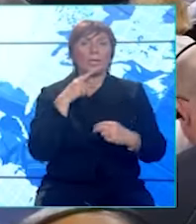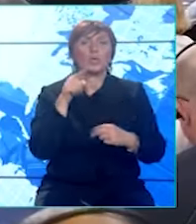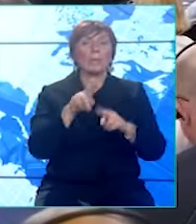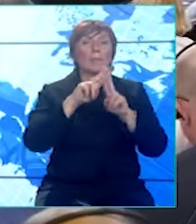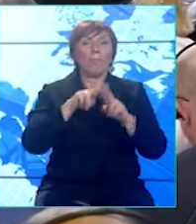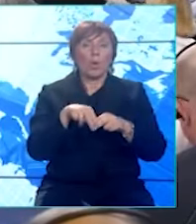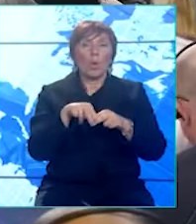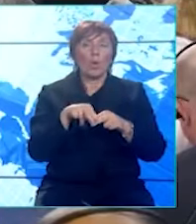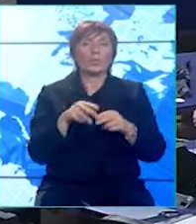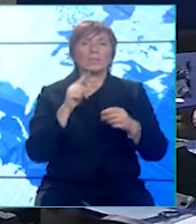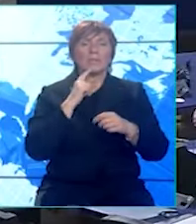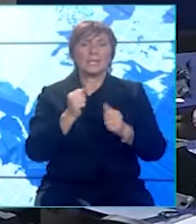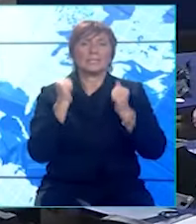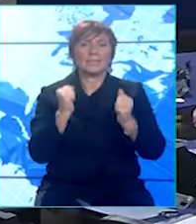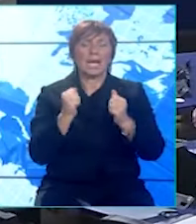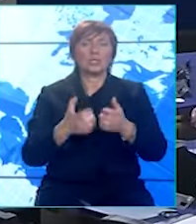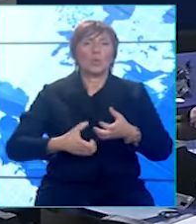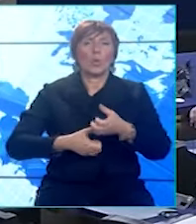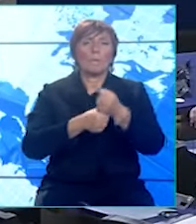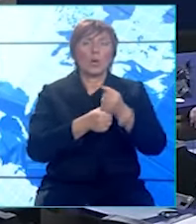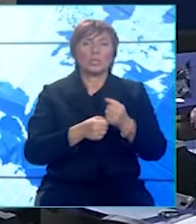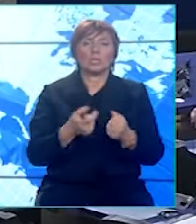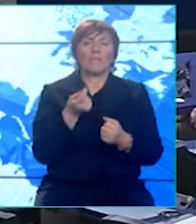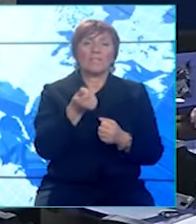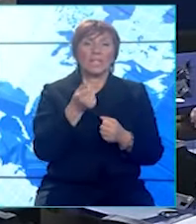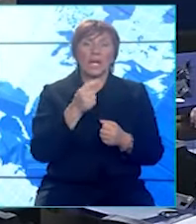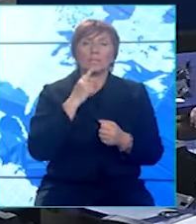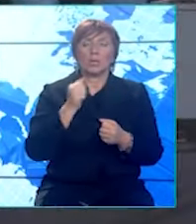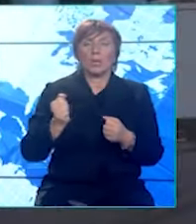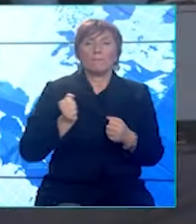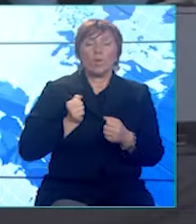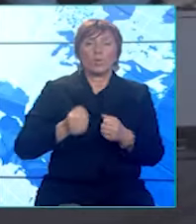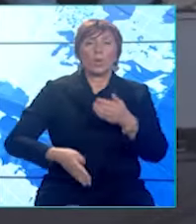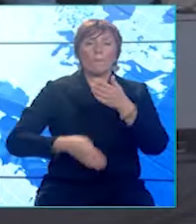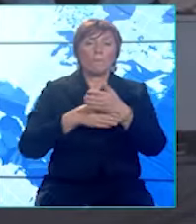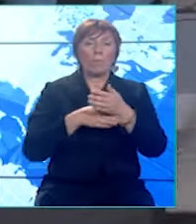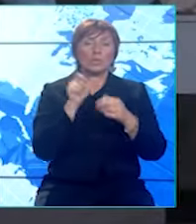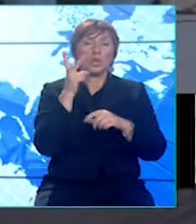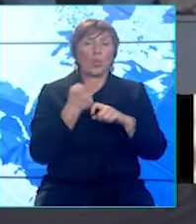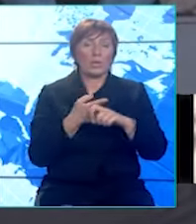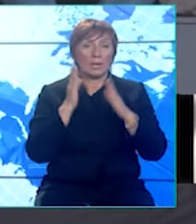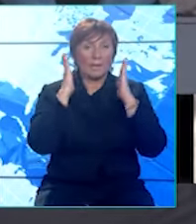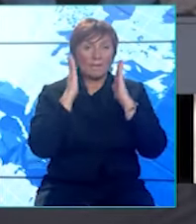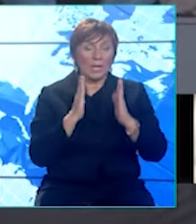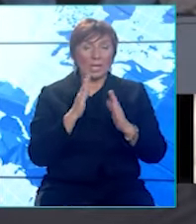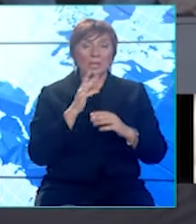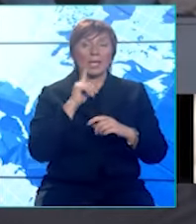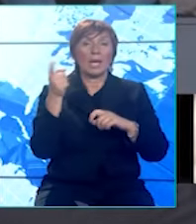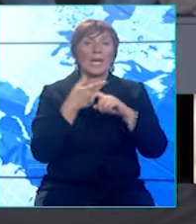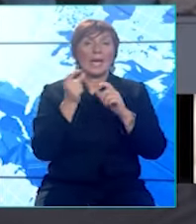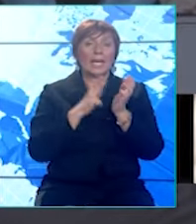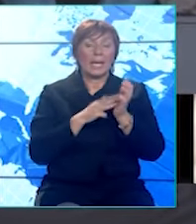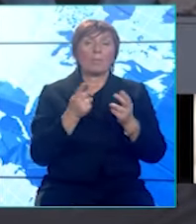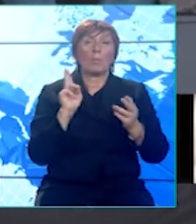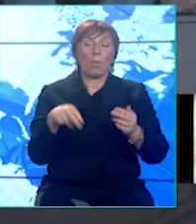moglo ostaviti traga na snažnu podršku financijskoj i vojnoj pomoći Ukrajini. Vjerujte mi, tamo u Kremlju za njih bi